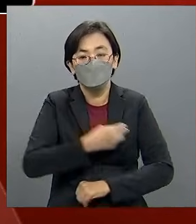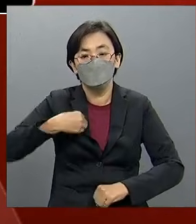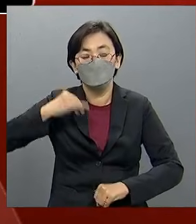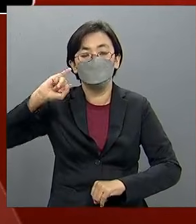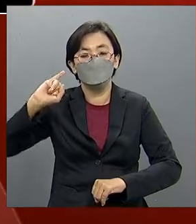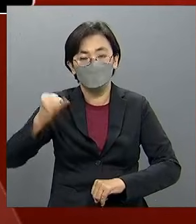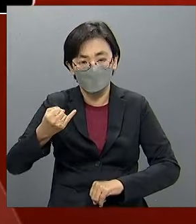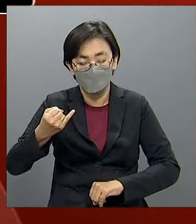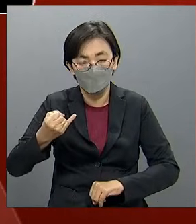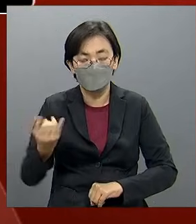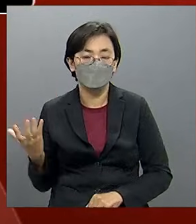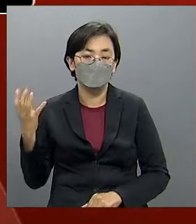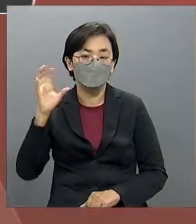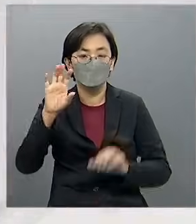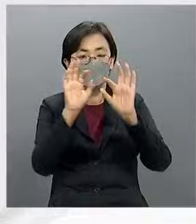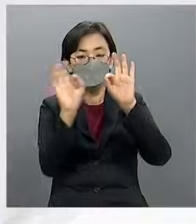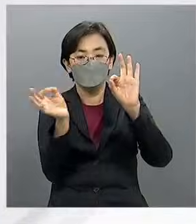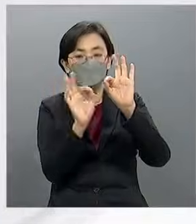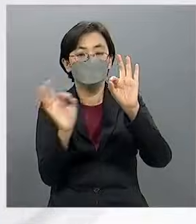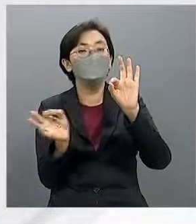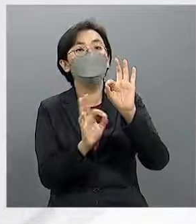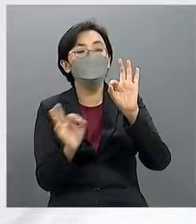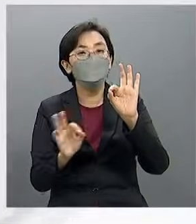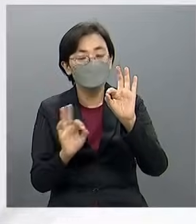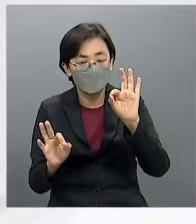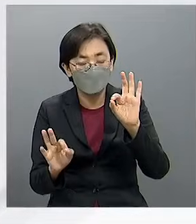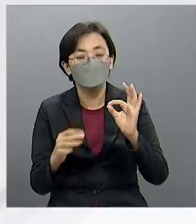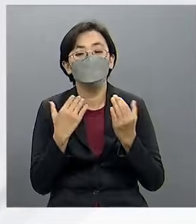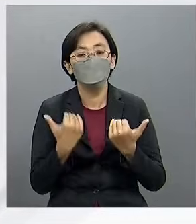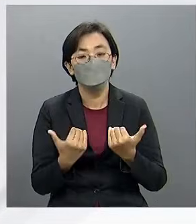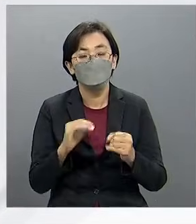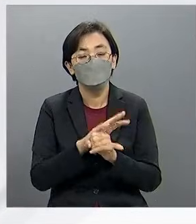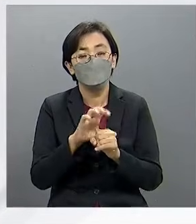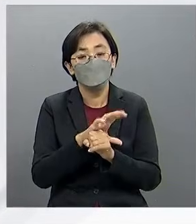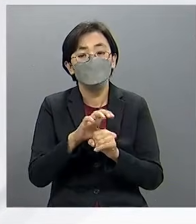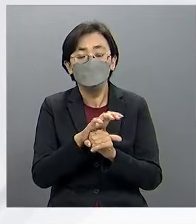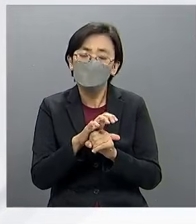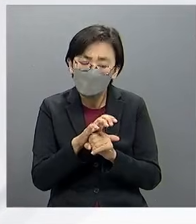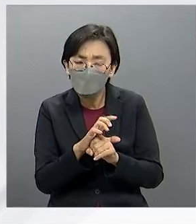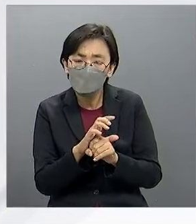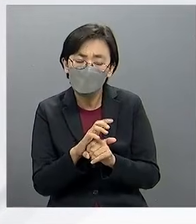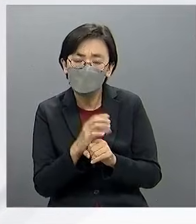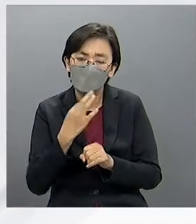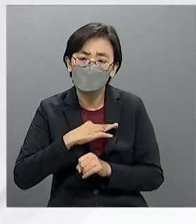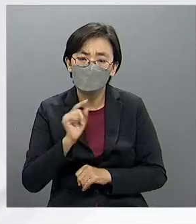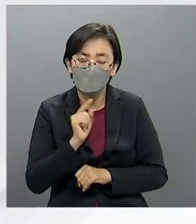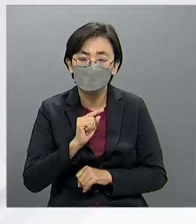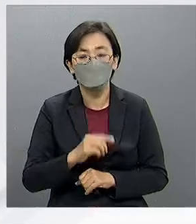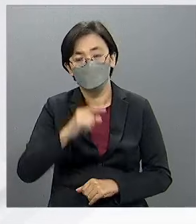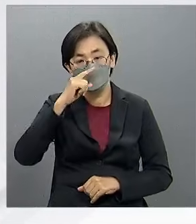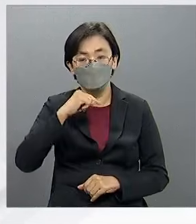พสต์ข้อความแสดงความคิดเห็นเกี่ยวกับสถานการณ์โควิด-19 บน Facebook ว่าสถานการณ์ของไทยเมื่อวานติด